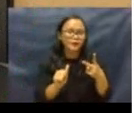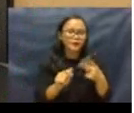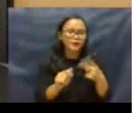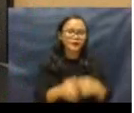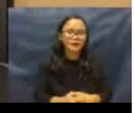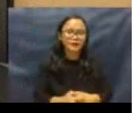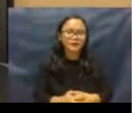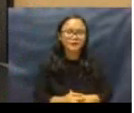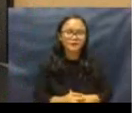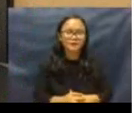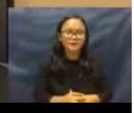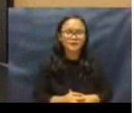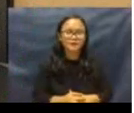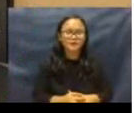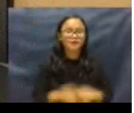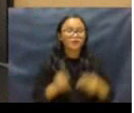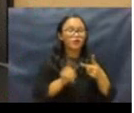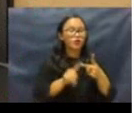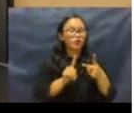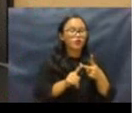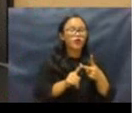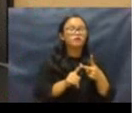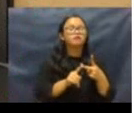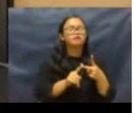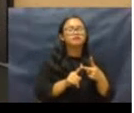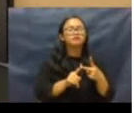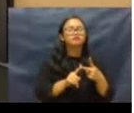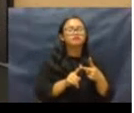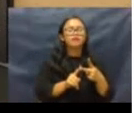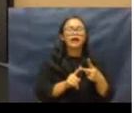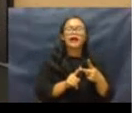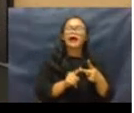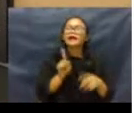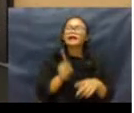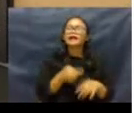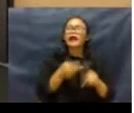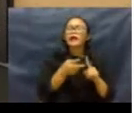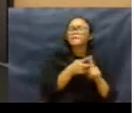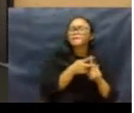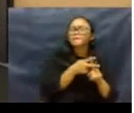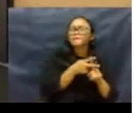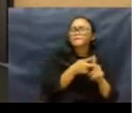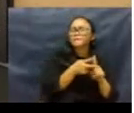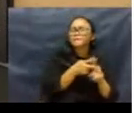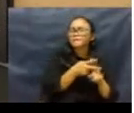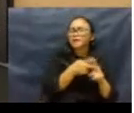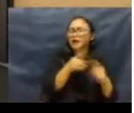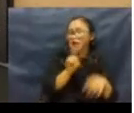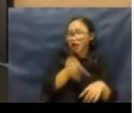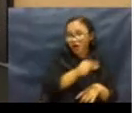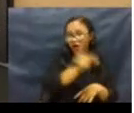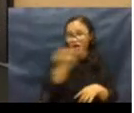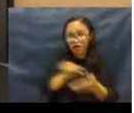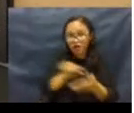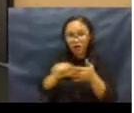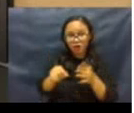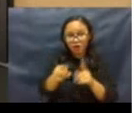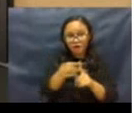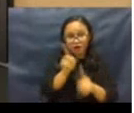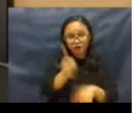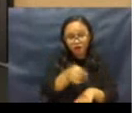Oke, pemenang kedua ini hurufnya di depannya dari F, Bapak Ibu. Apakah ada yang punya nama dari F depannya? Oke, namanya